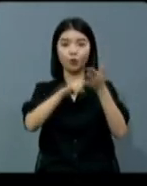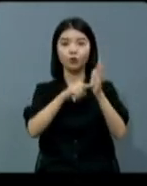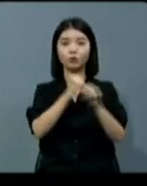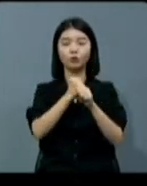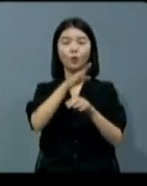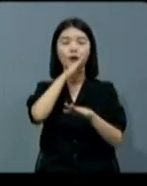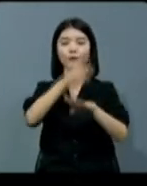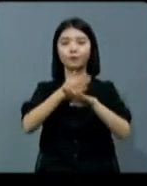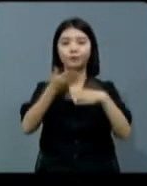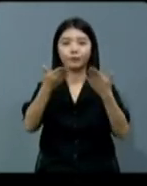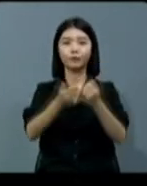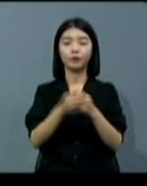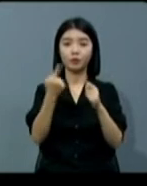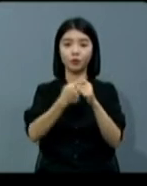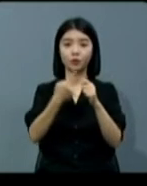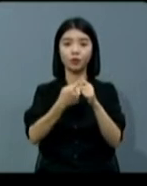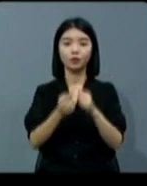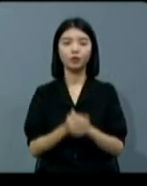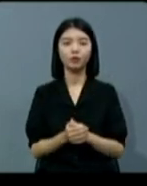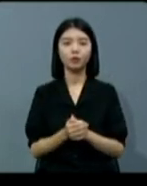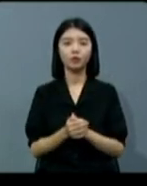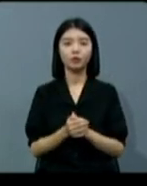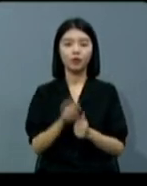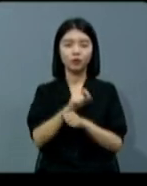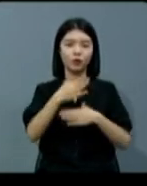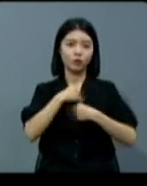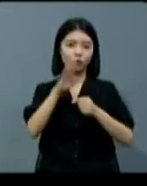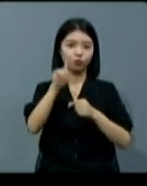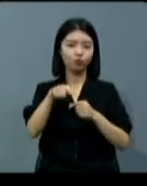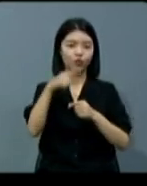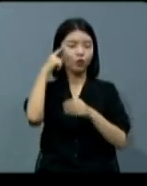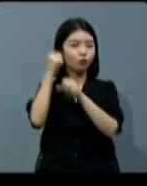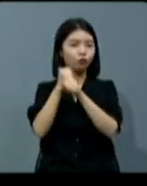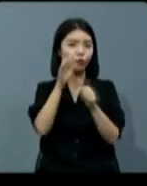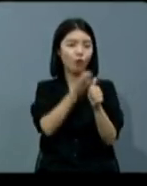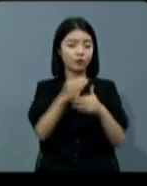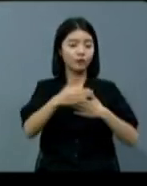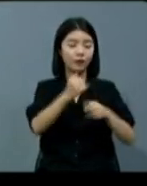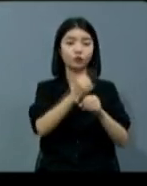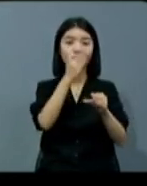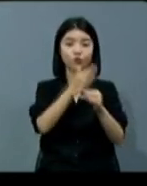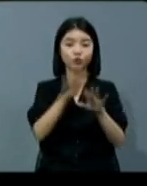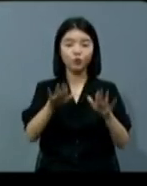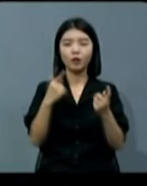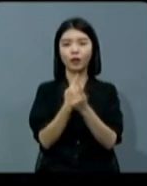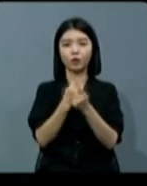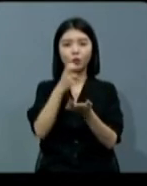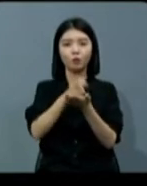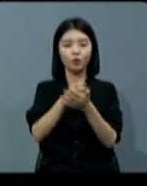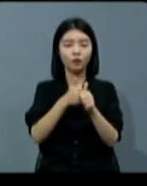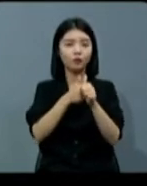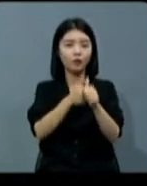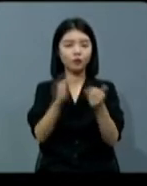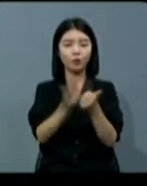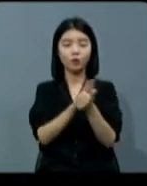진심으로 감사를 드립니다. 첫 번째 질문입니다. 그 행안부의 연구 용역이 진행되고 있습니다. 이번에 개정 법률에 따른